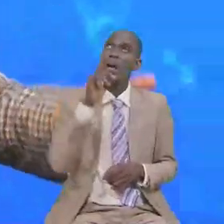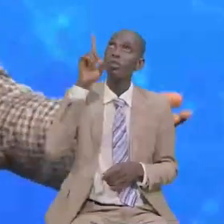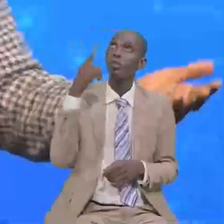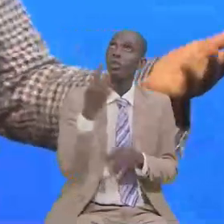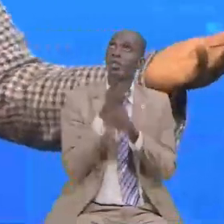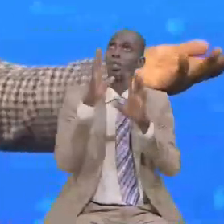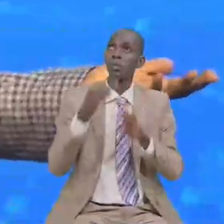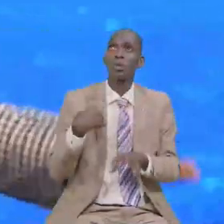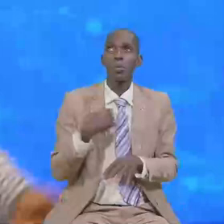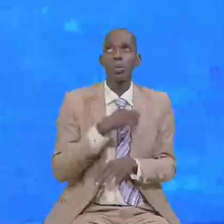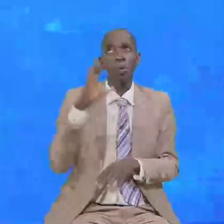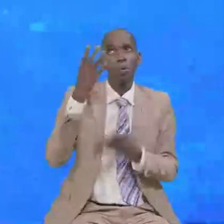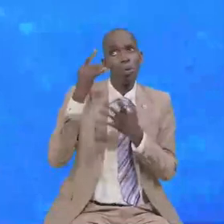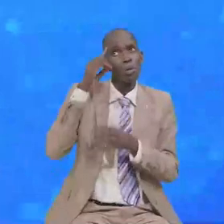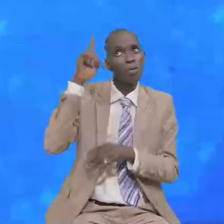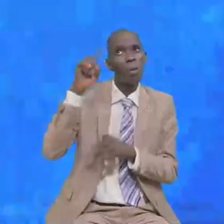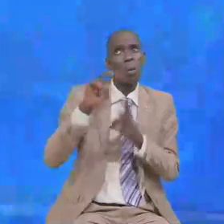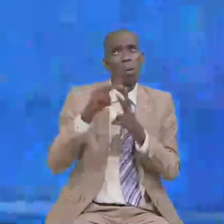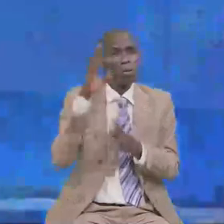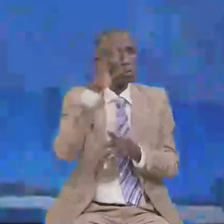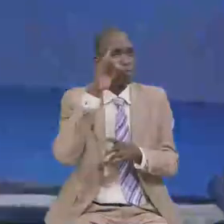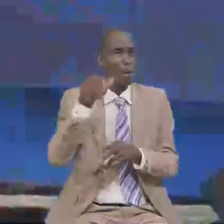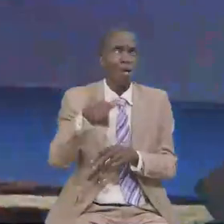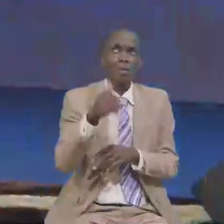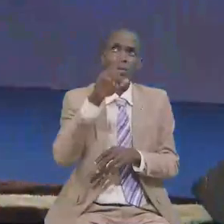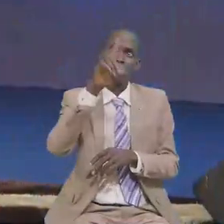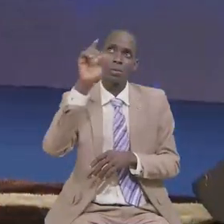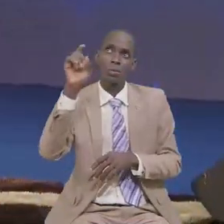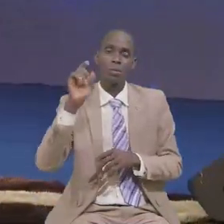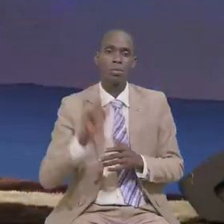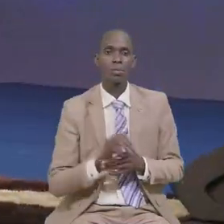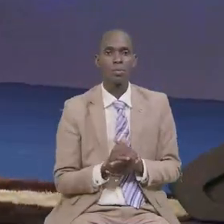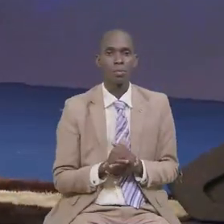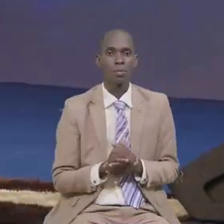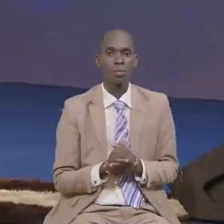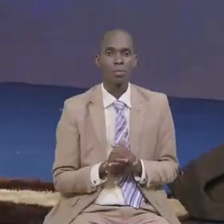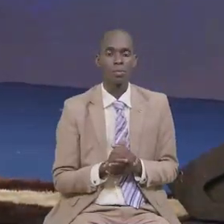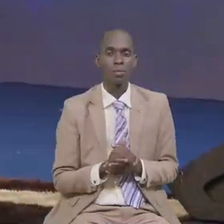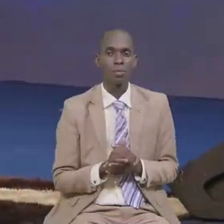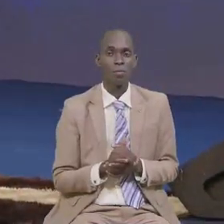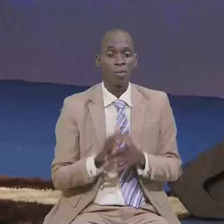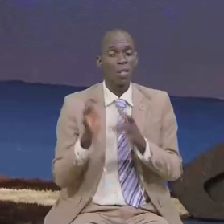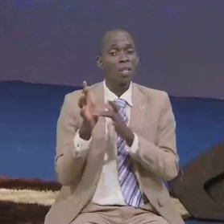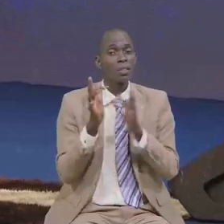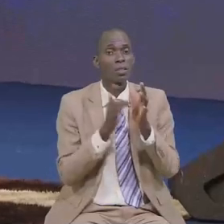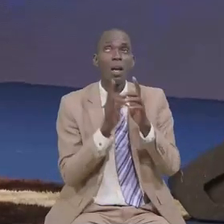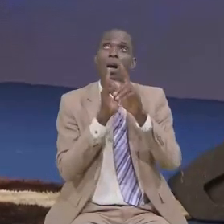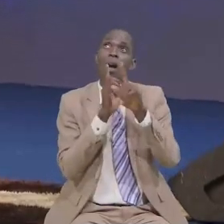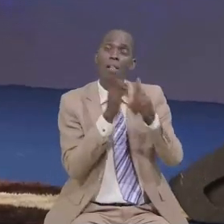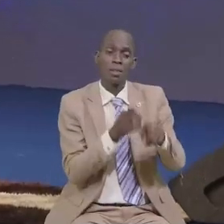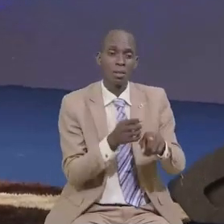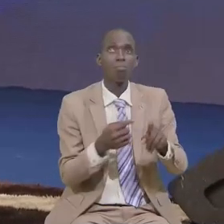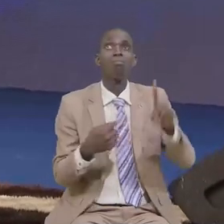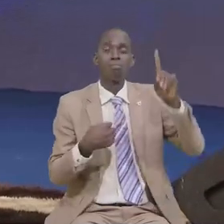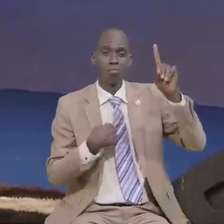nous attendons ou devons-nous en attendre un autre? Jésus a dit que c'est